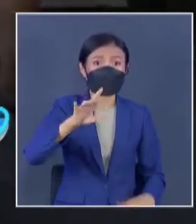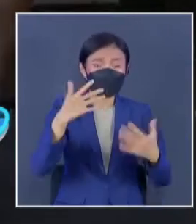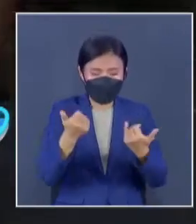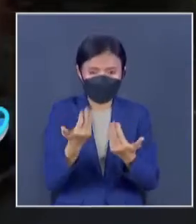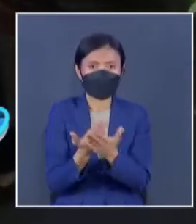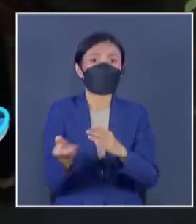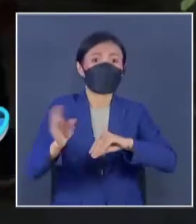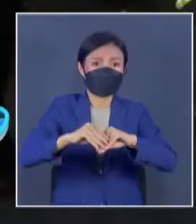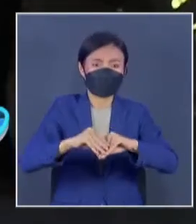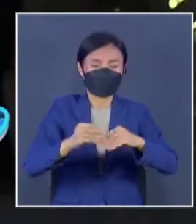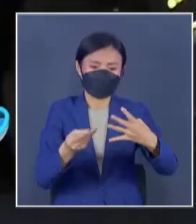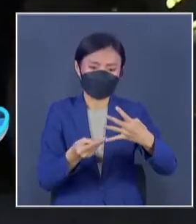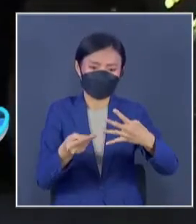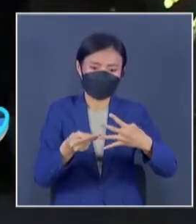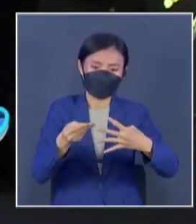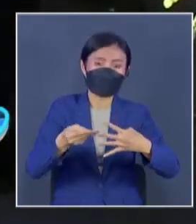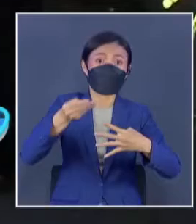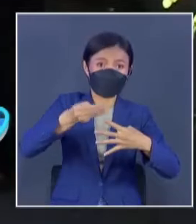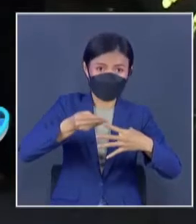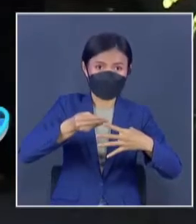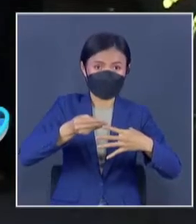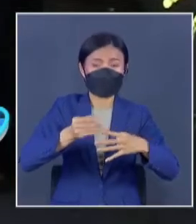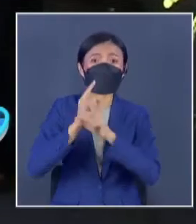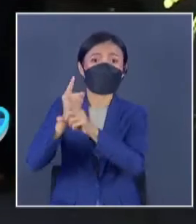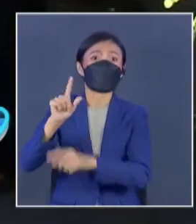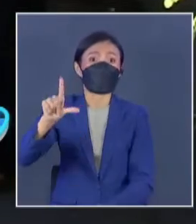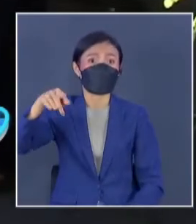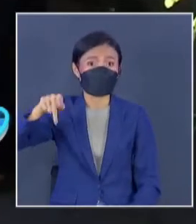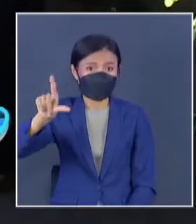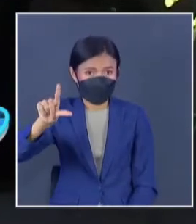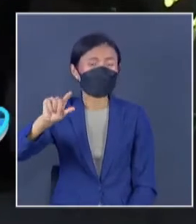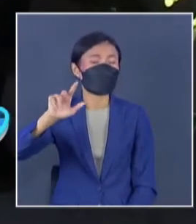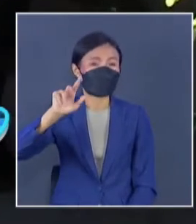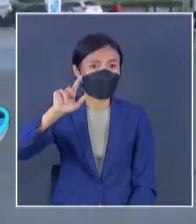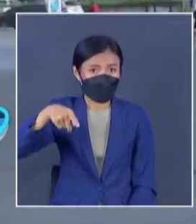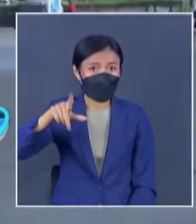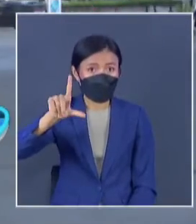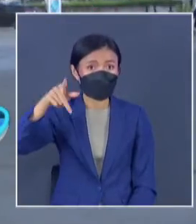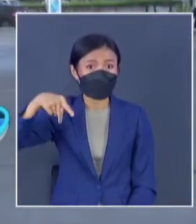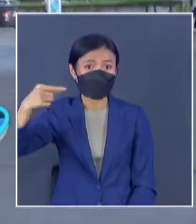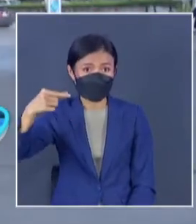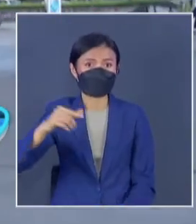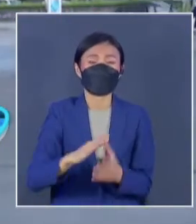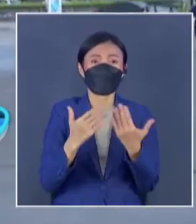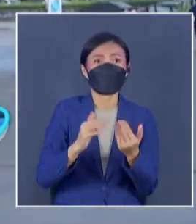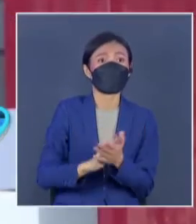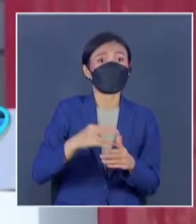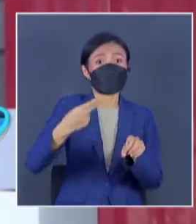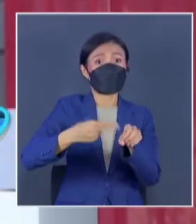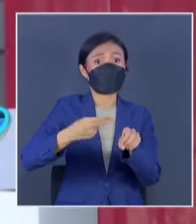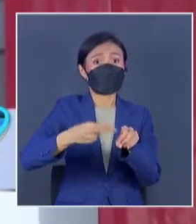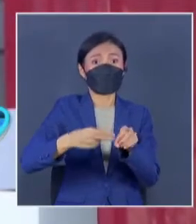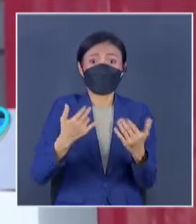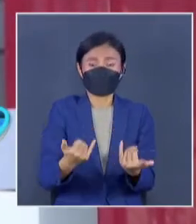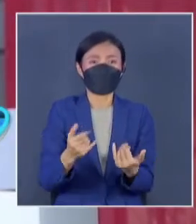ไดจากราคาก๊าซ LPG ที่ปรับขึ้นอย่างต่อเนื่องนะคะส่วนการดูแลราคาน้ำมันปลัดกระทรวงพลังงานเนี่ยยอมรับบอกว่